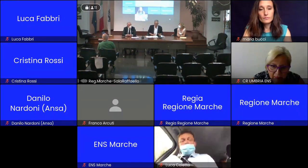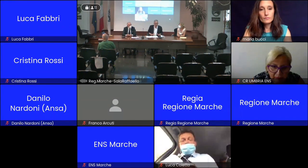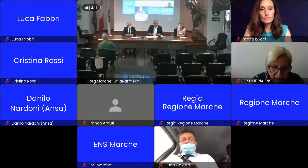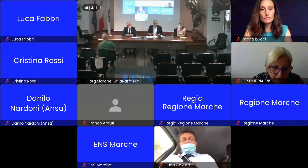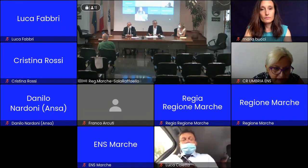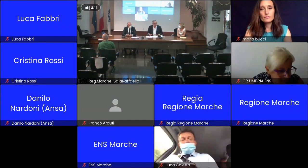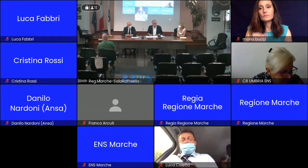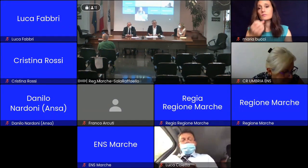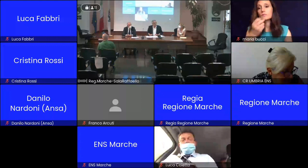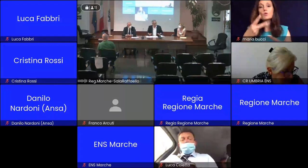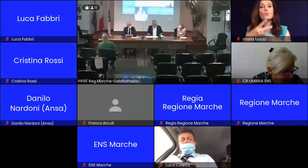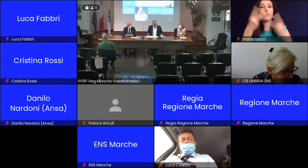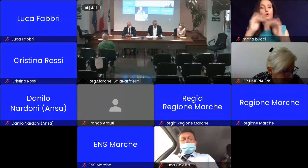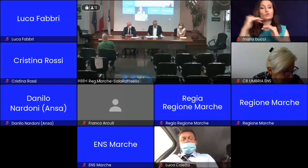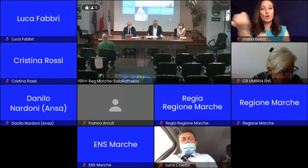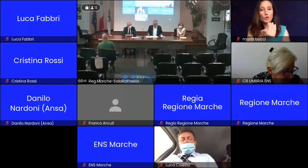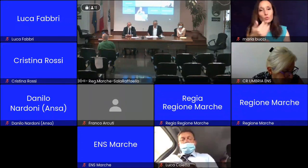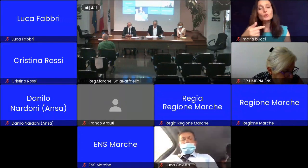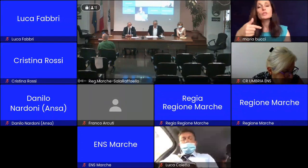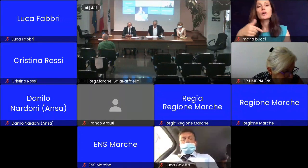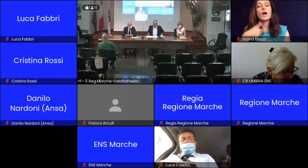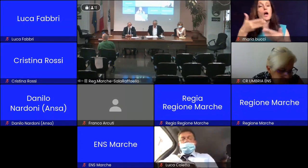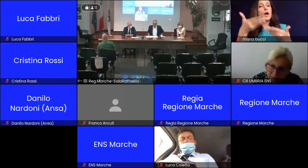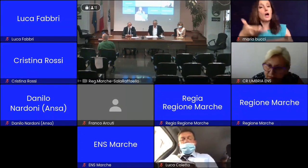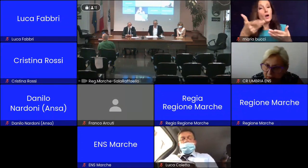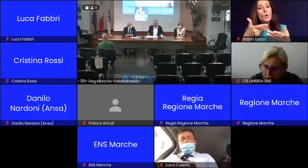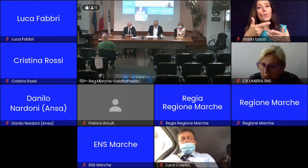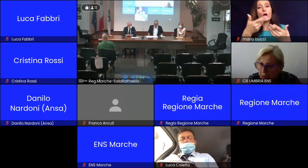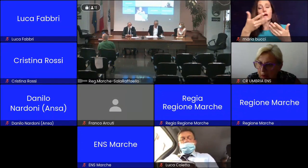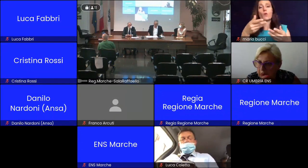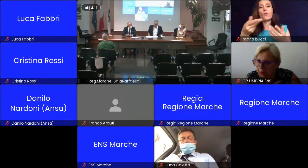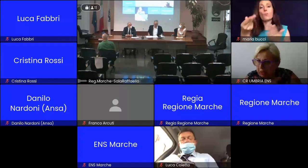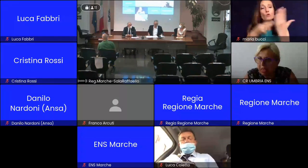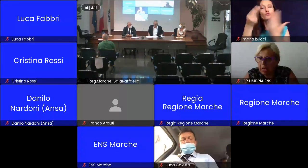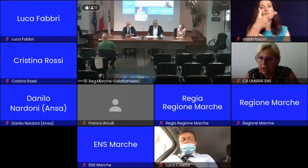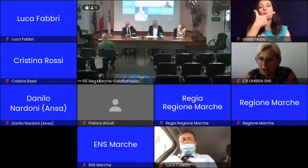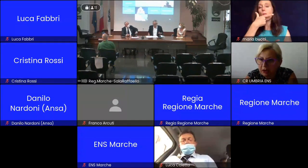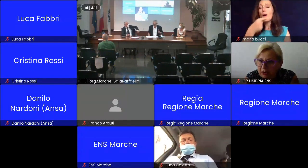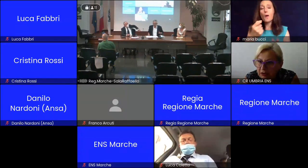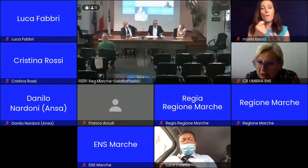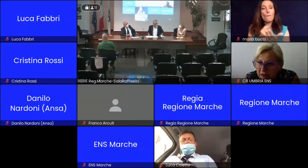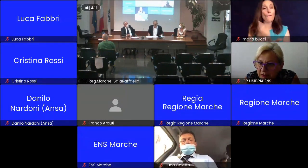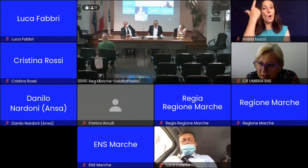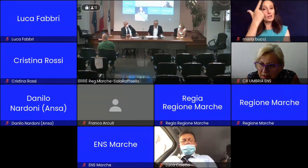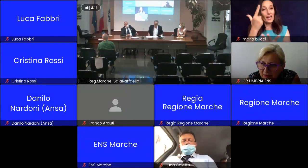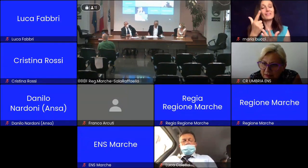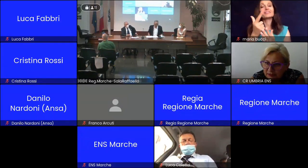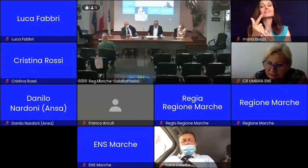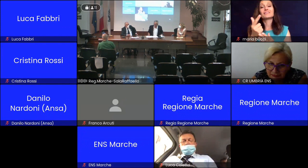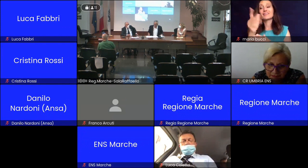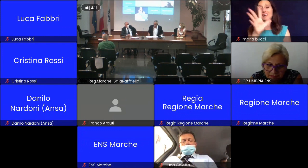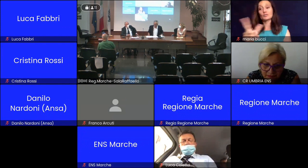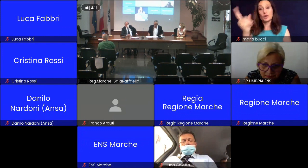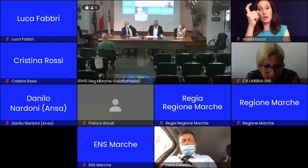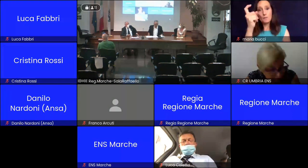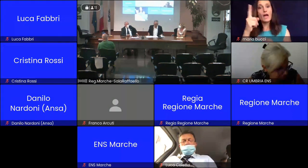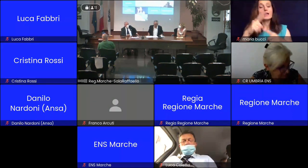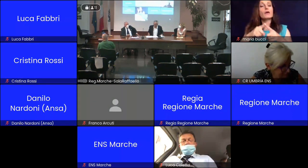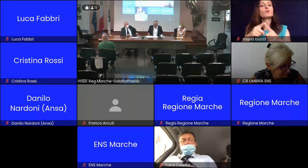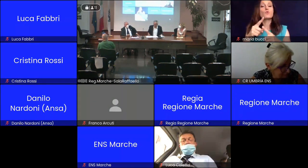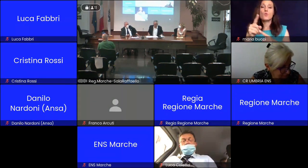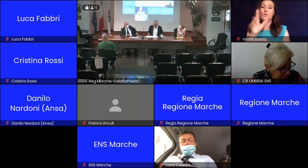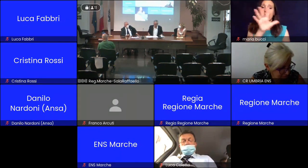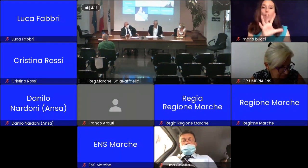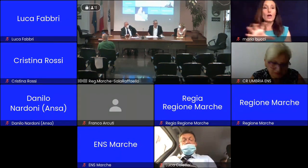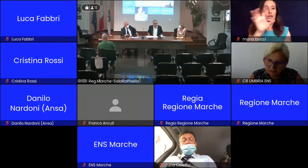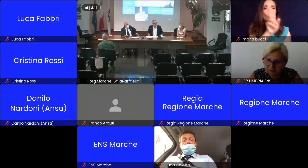all'ENS Marche e all'ENS Umbria, presentato al Ministero, per l'esattezza al Dipartimento per la